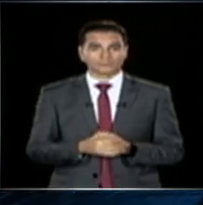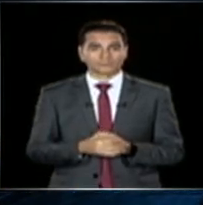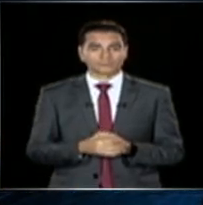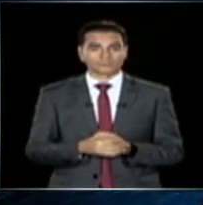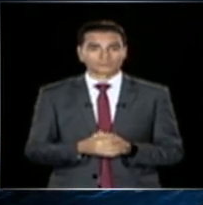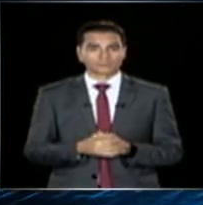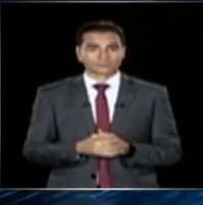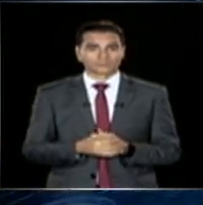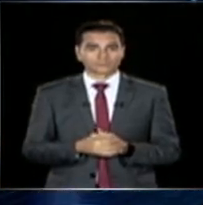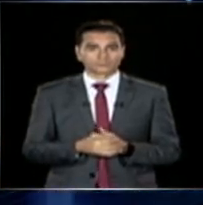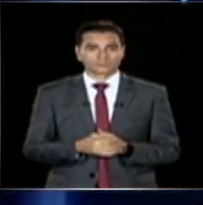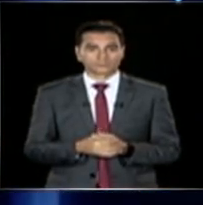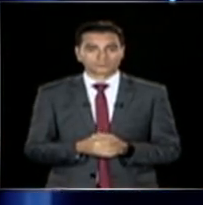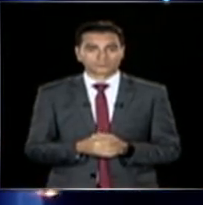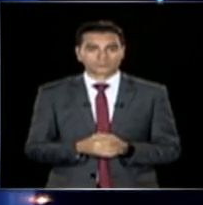المعرفة.